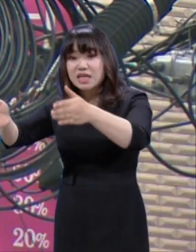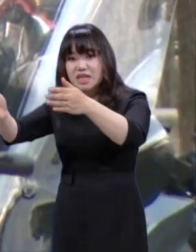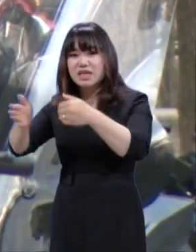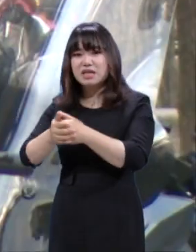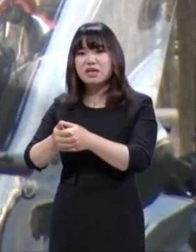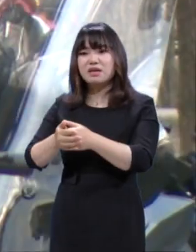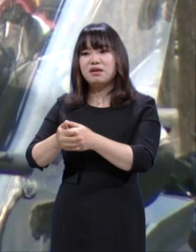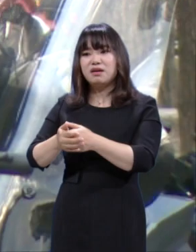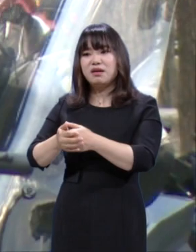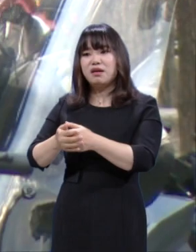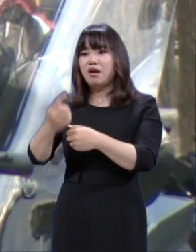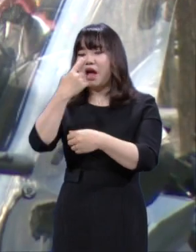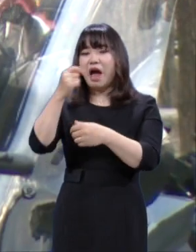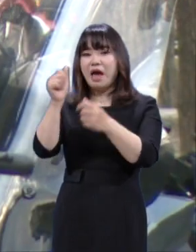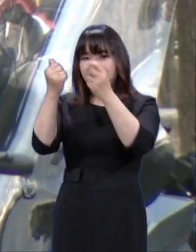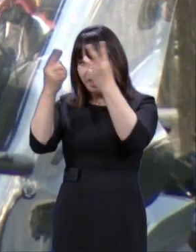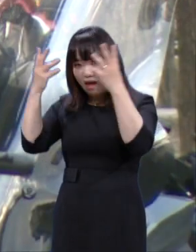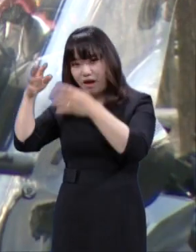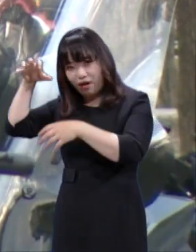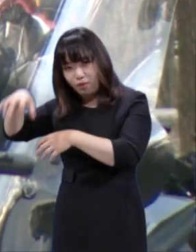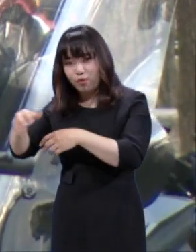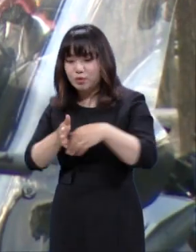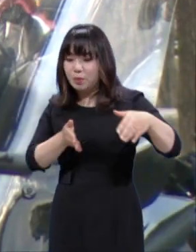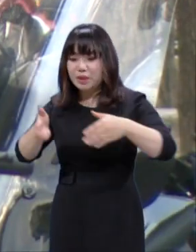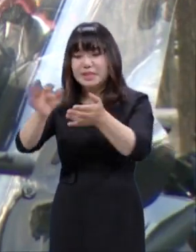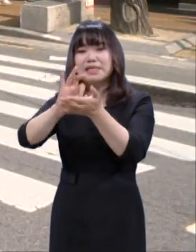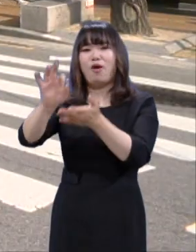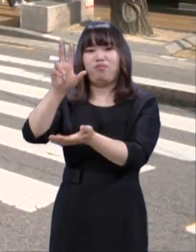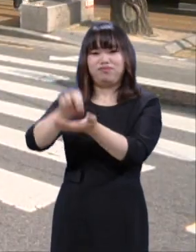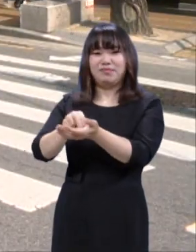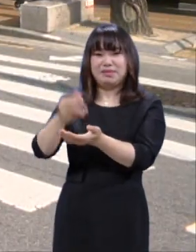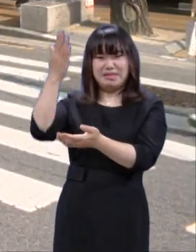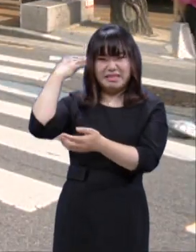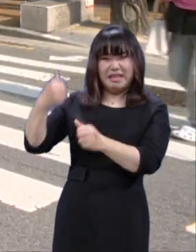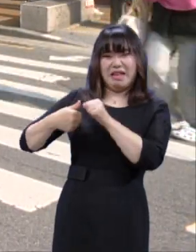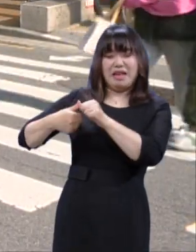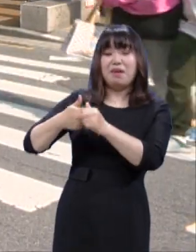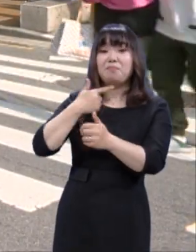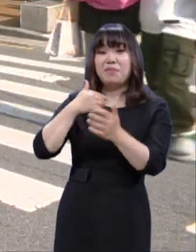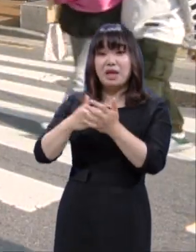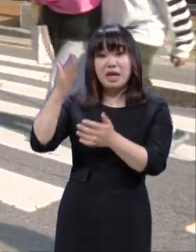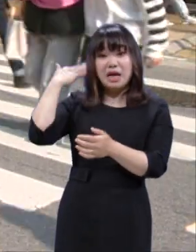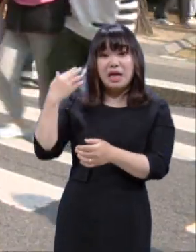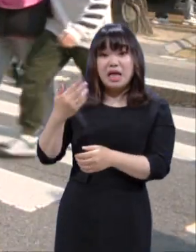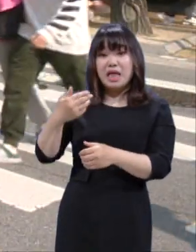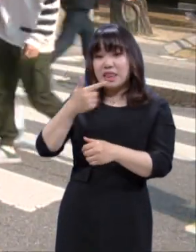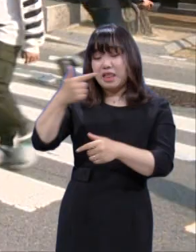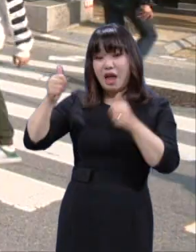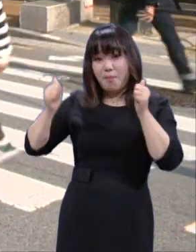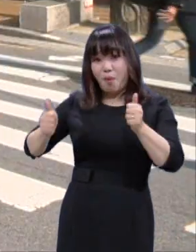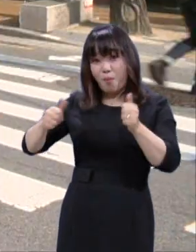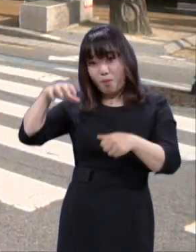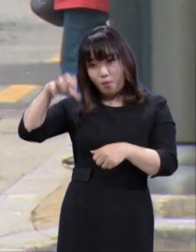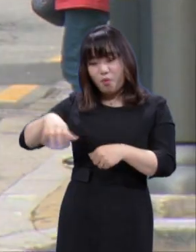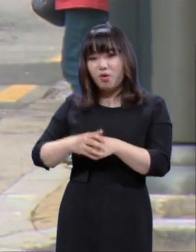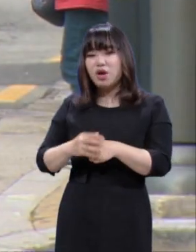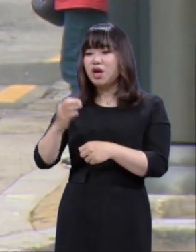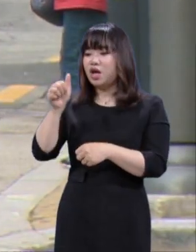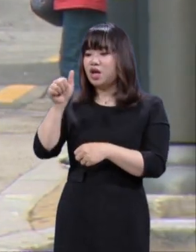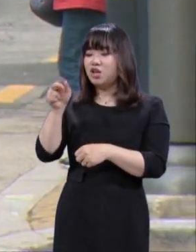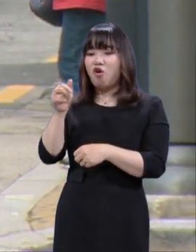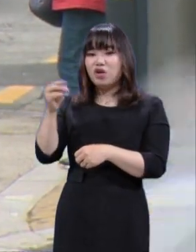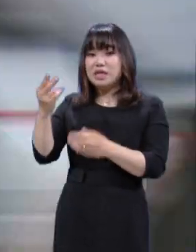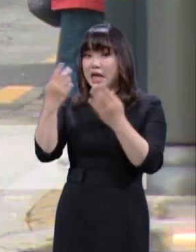동대문구와 경희학원 측의 법적 다툼. 지난 2016년 대법원은 동대문구가 경희학원 측의